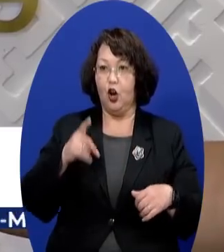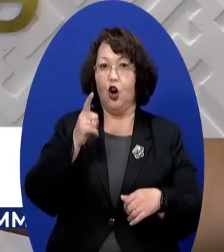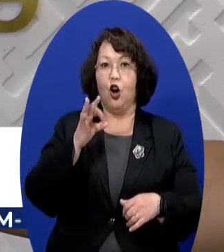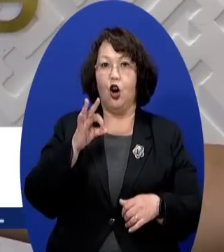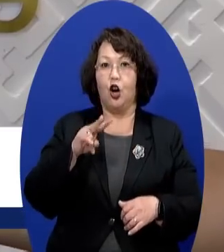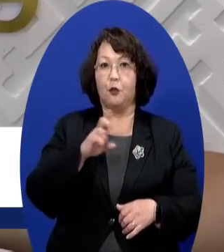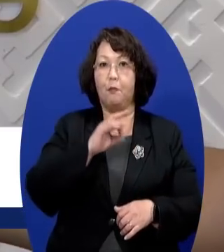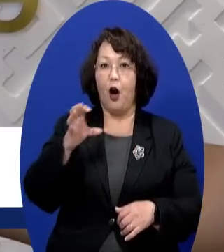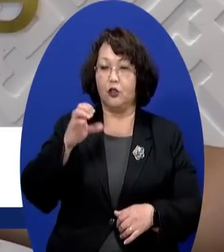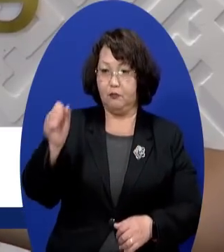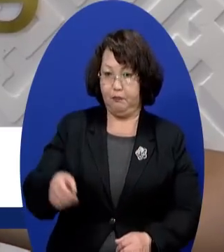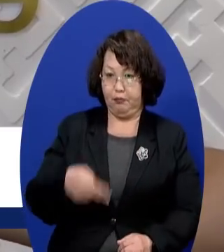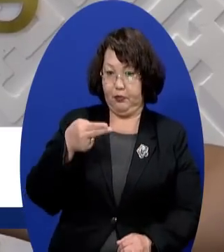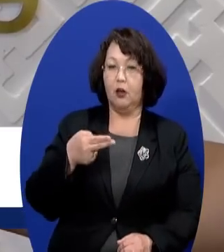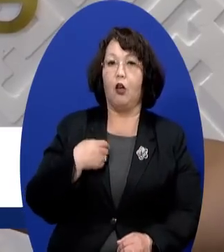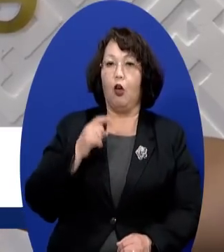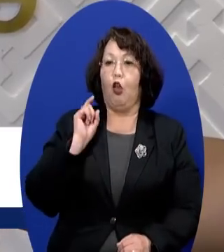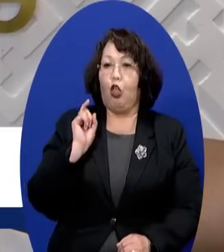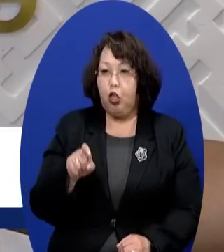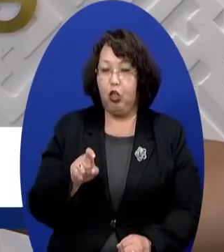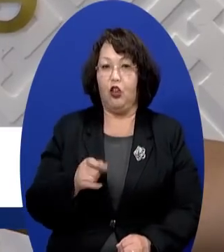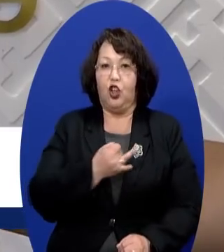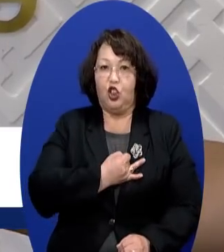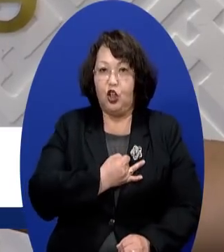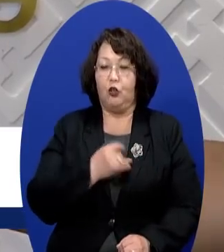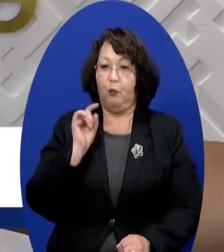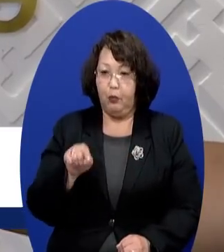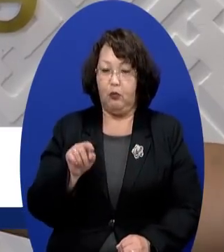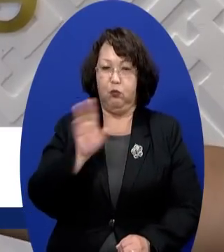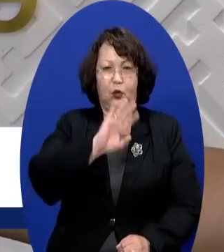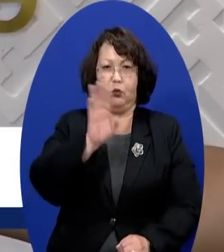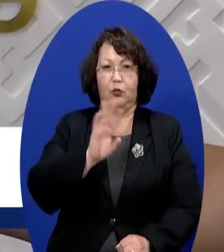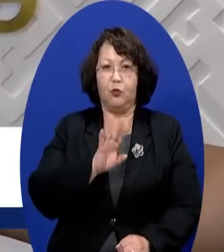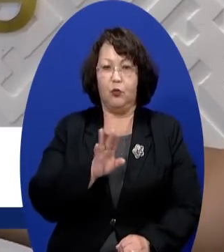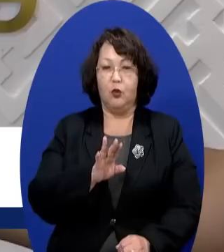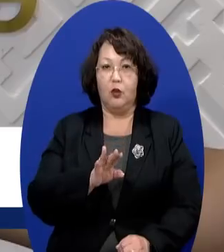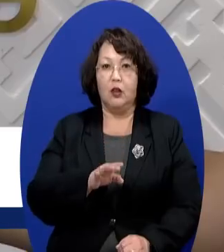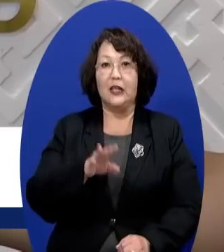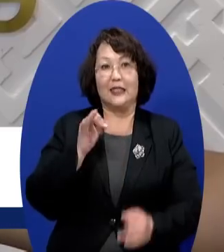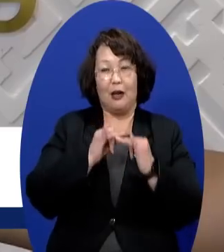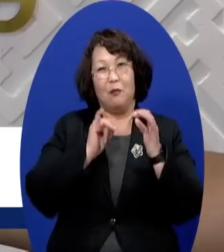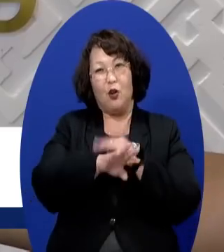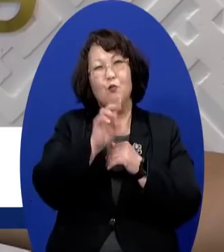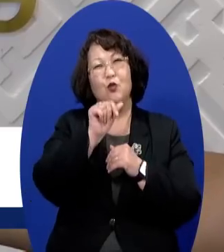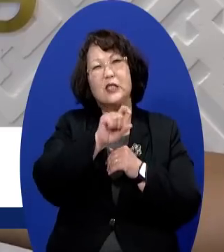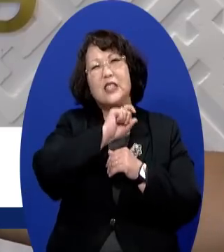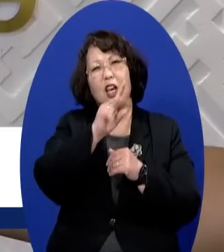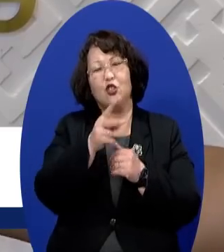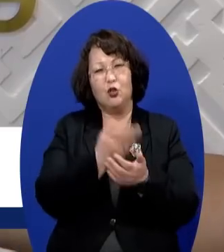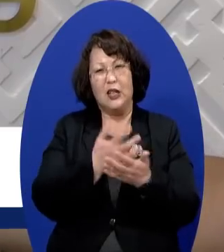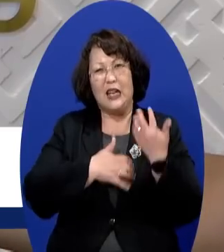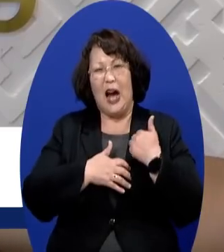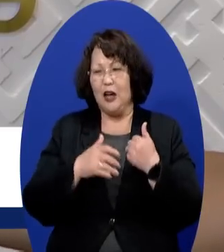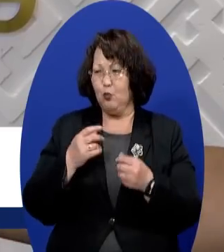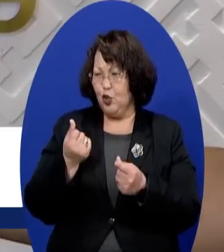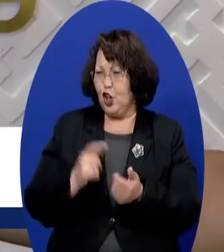нэвтрэхгүй байхад ер нь бол болчин. Тэгээд одоо нэг хэрвээ одоо танилуу хүн захимаар мөнгө төгрөг зээлээч, ингээд тусалцаа